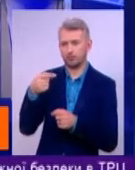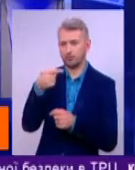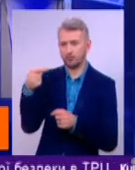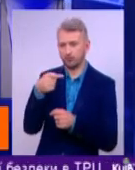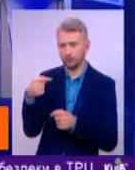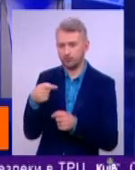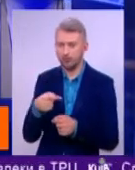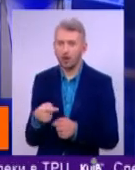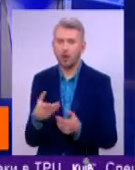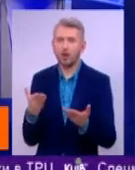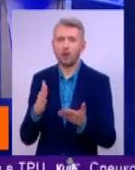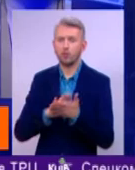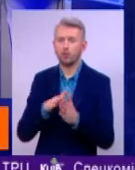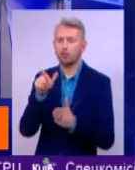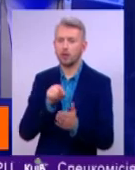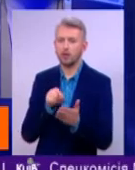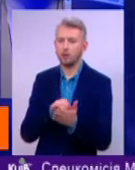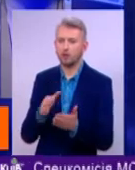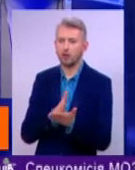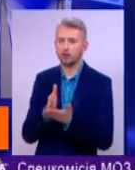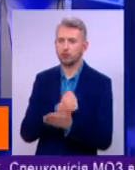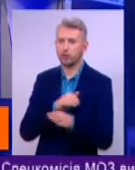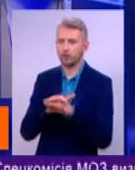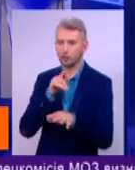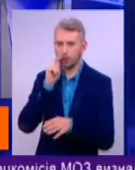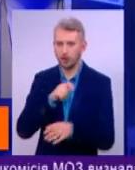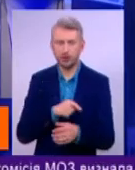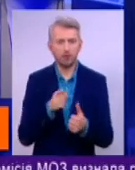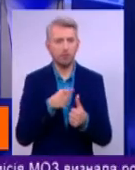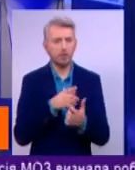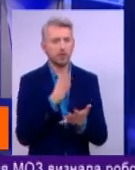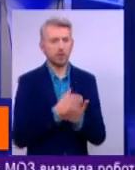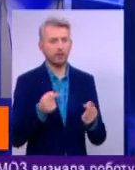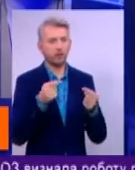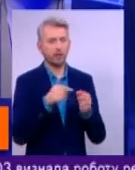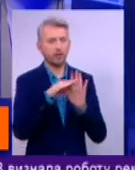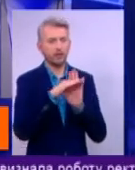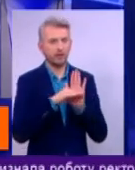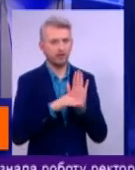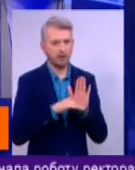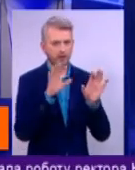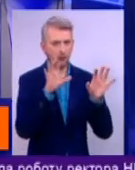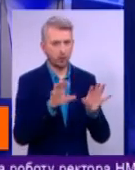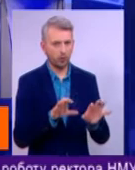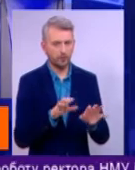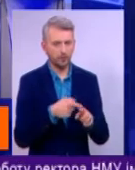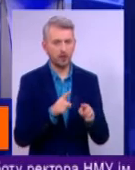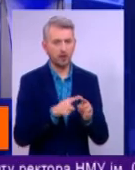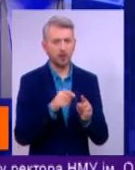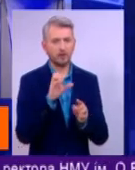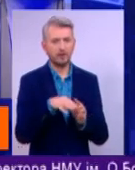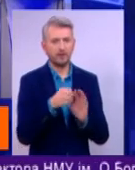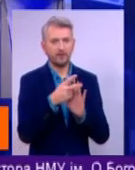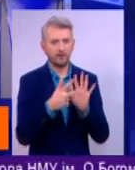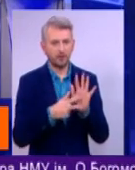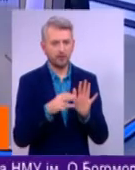не потрапляє на службу до Збройних сил України? По-перше, є відповідна стаття закону, це 18 стаття закону